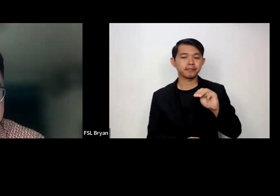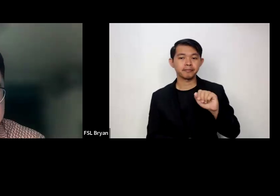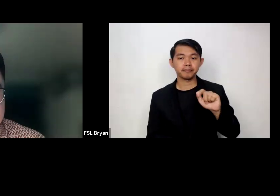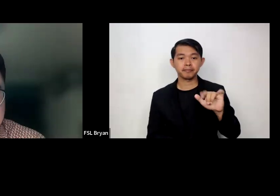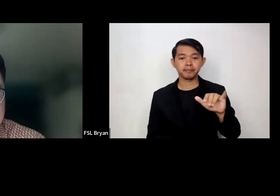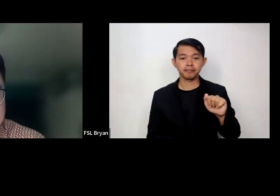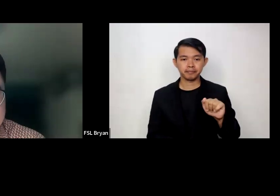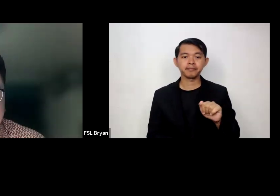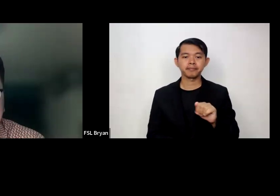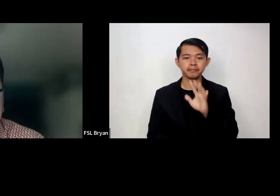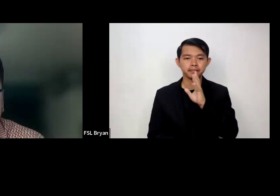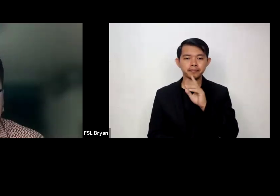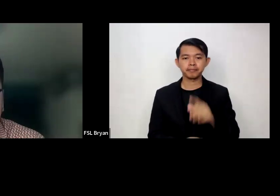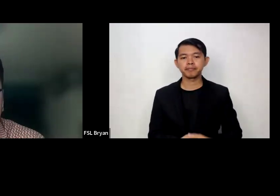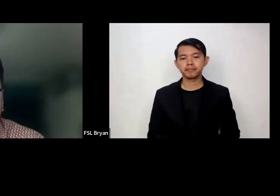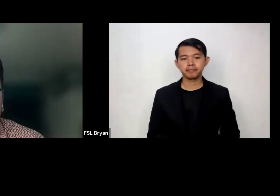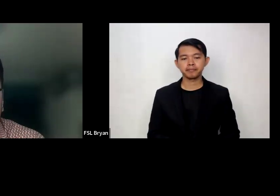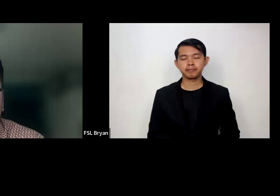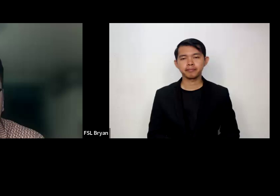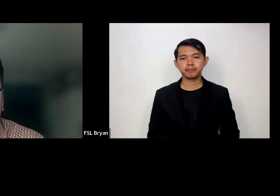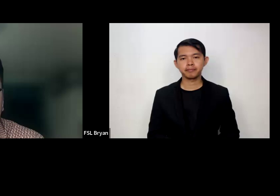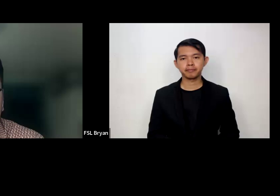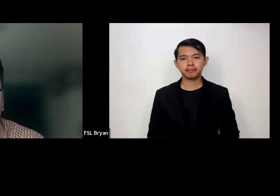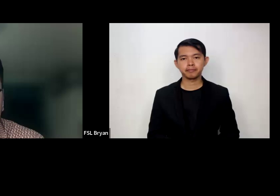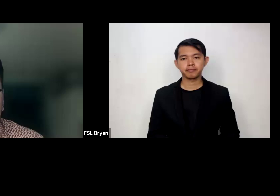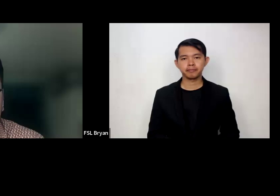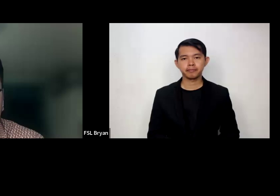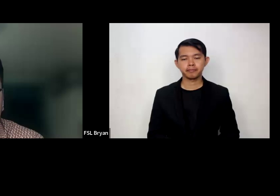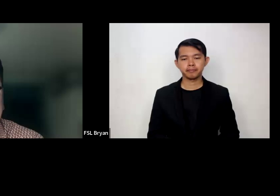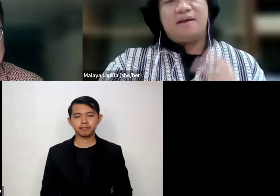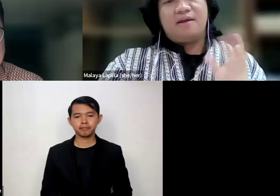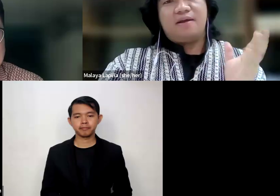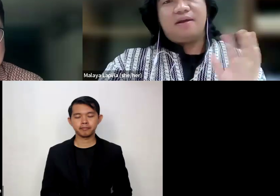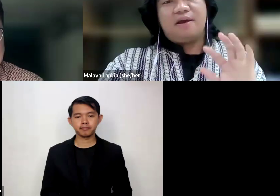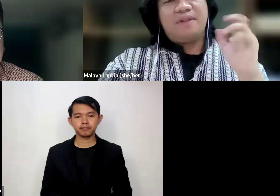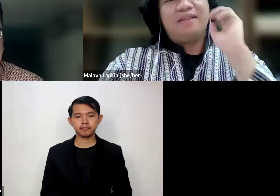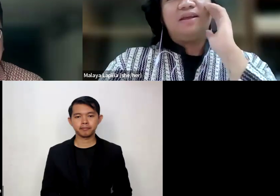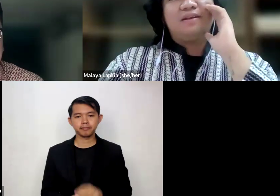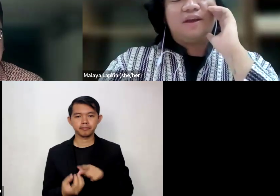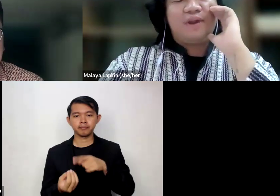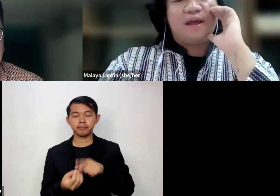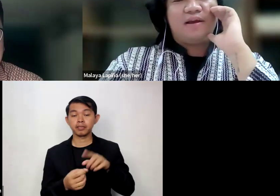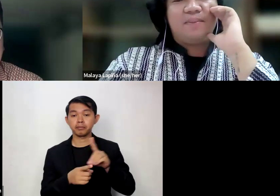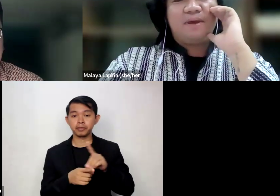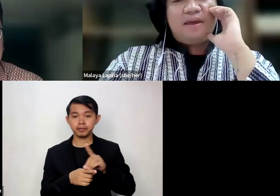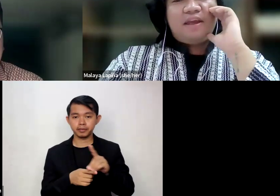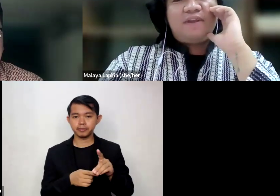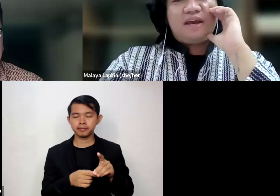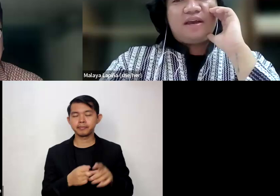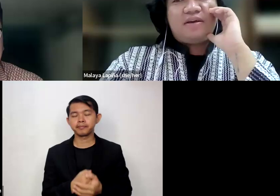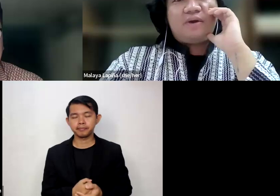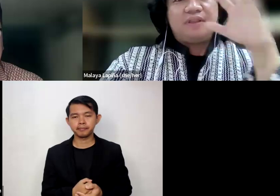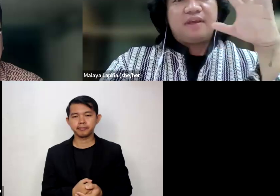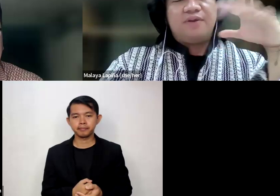ahead. Okay, hindi naman sa parang othered, no, sa discipline na, wait, I think, ano lang,